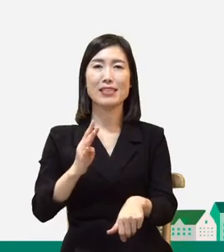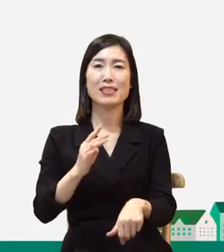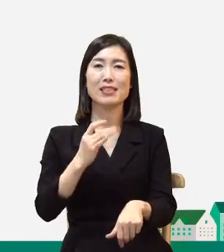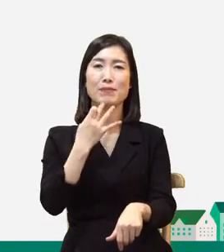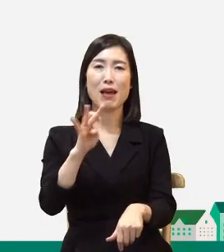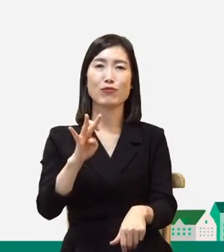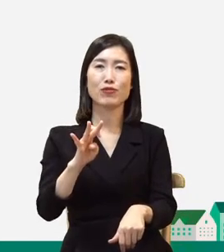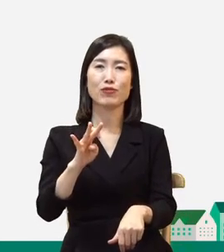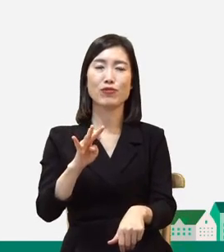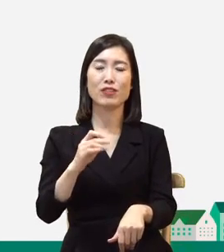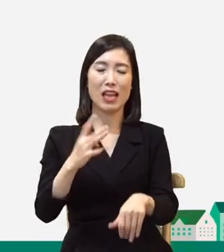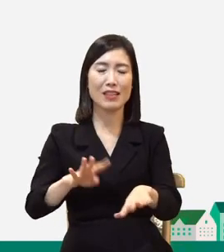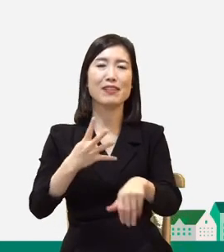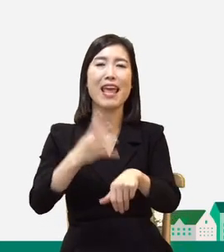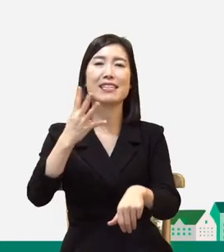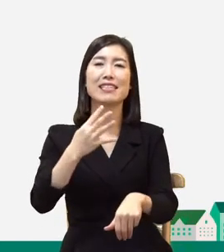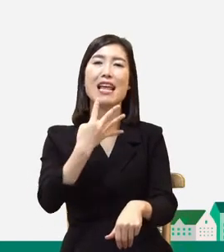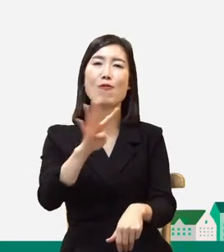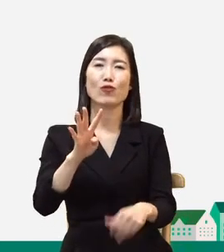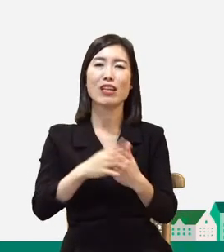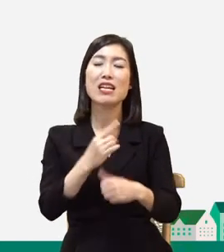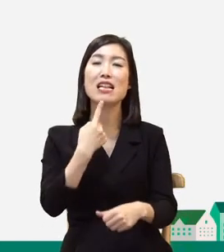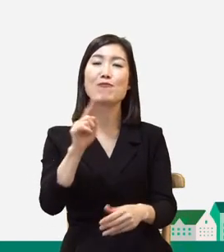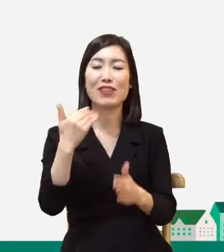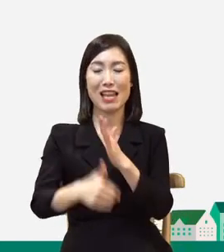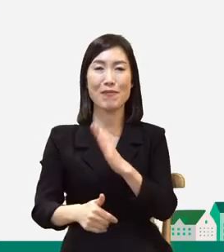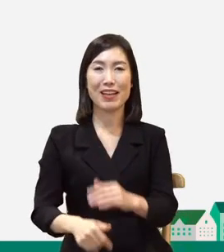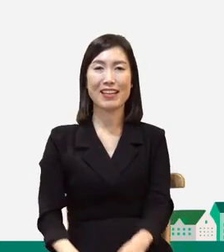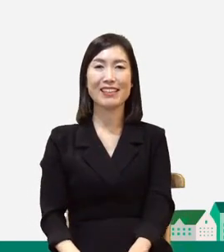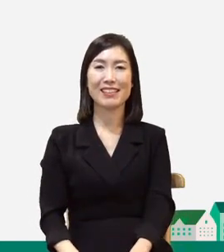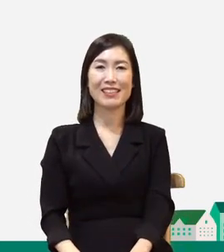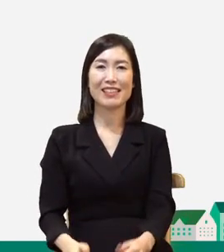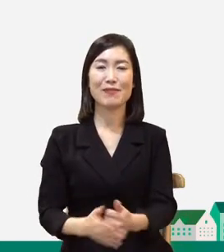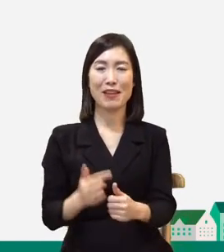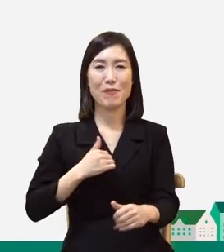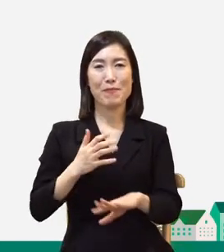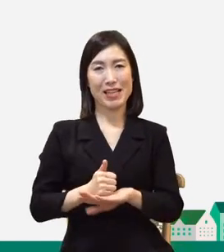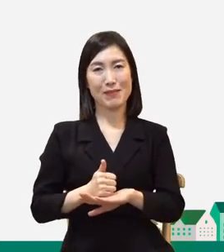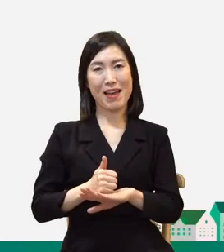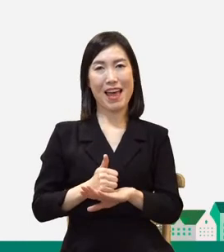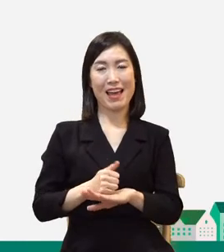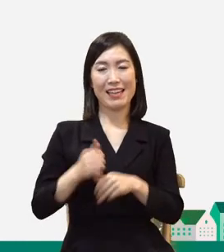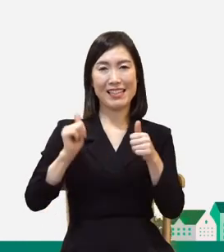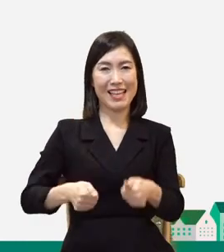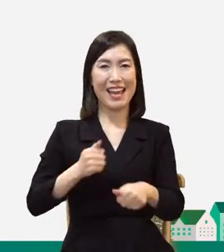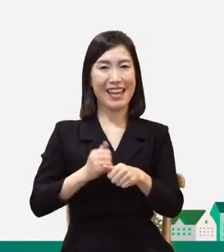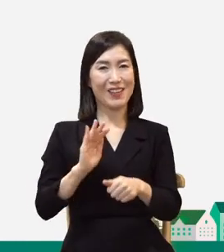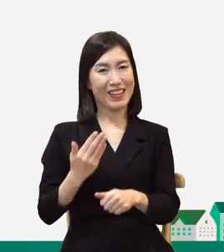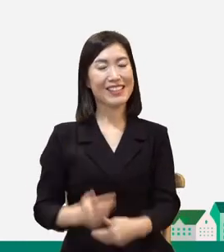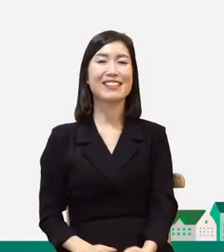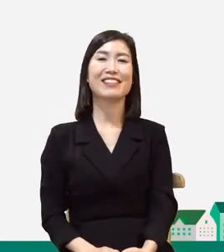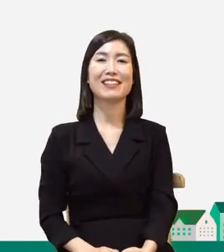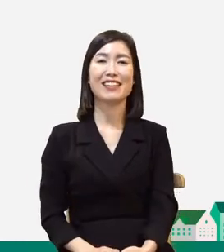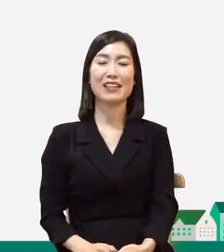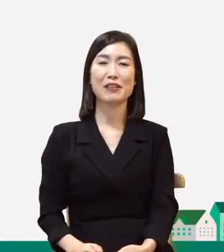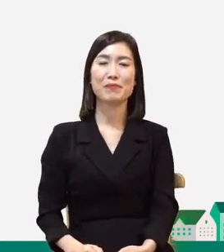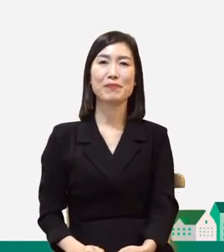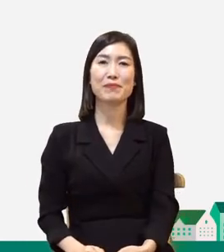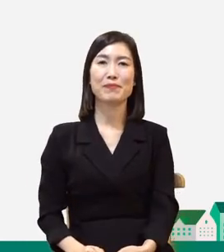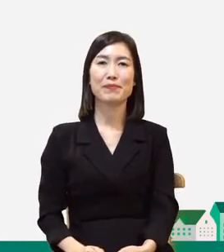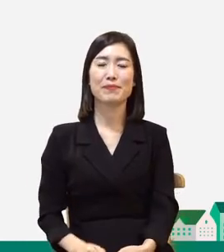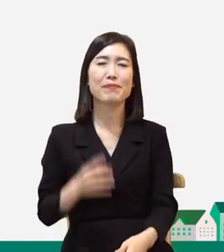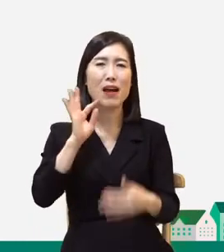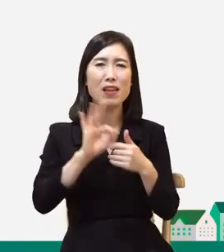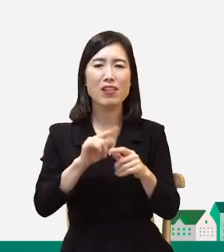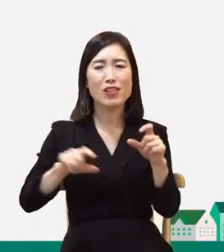4시 4분이 돼가지고 1분밖에 안 남아서요. 이제 마지막 멘트를 해야 될 시간이 온 것 같습니다. 만약에 여러분들이 그럼에도 불구하고